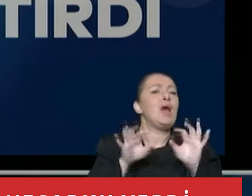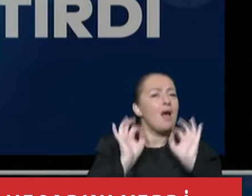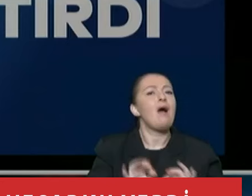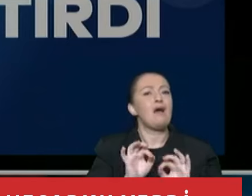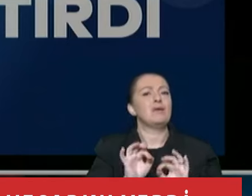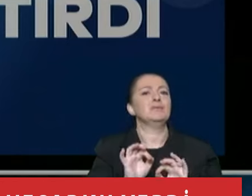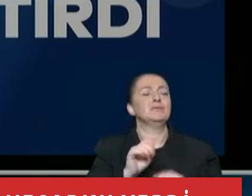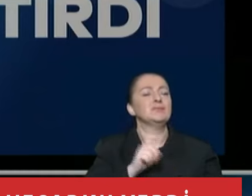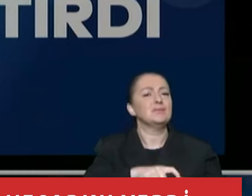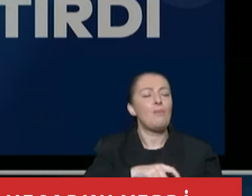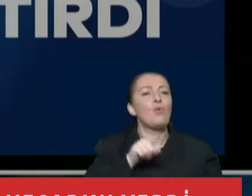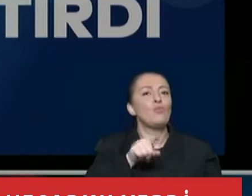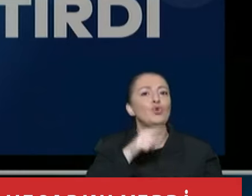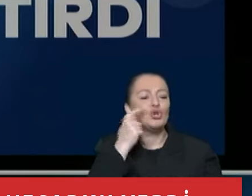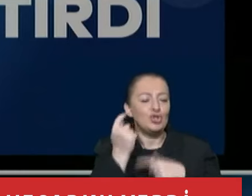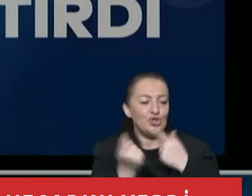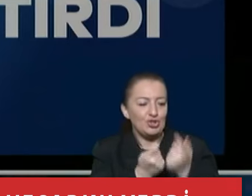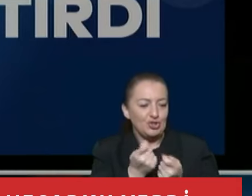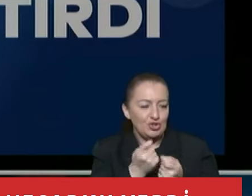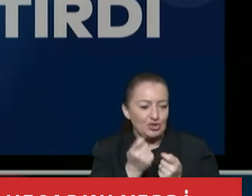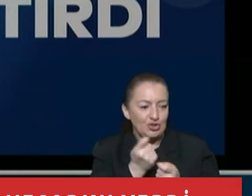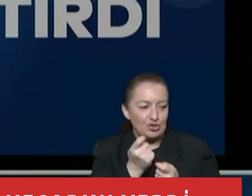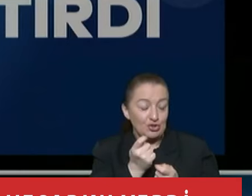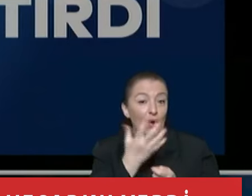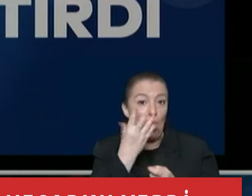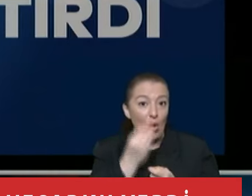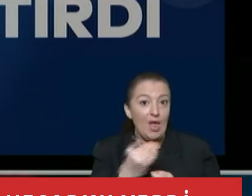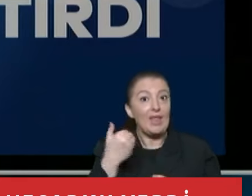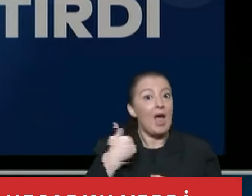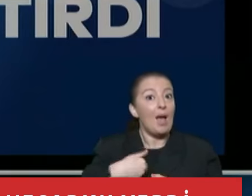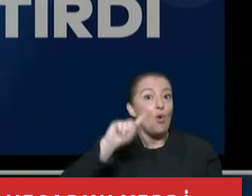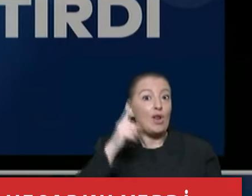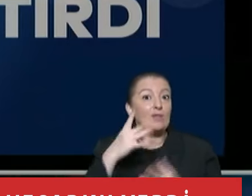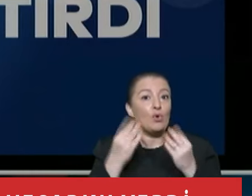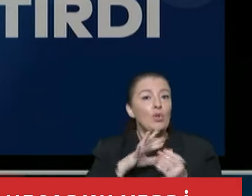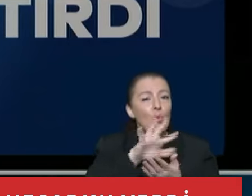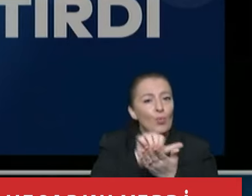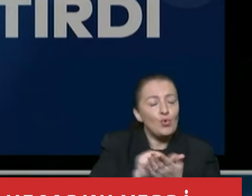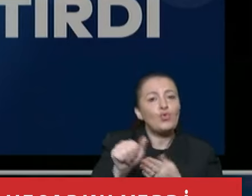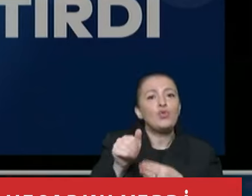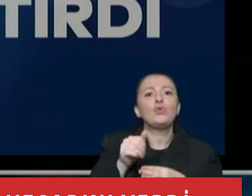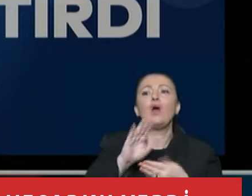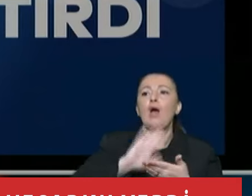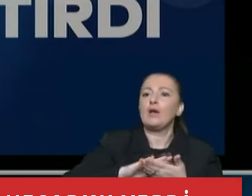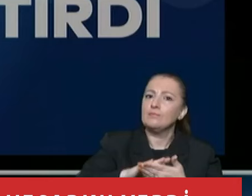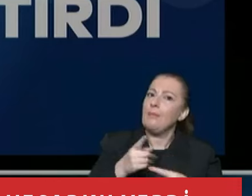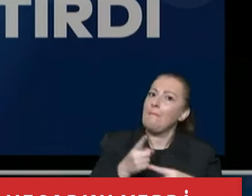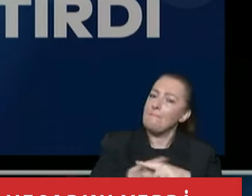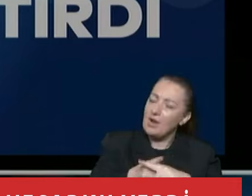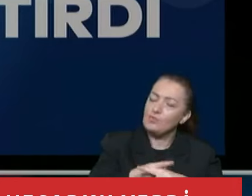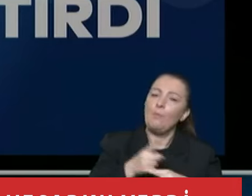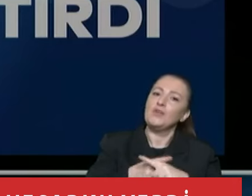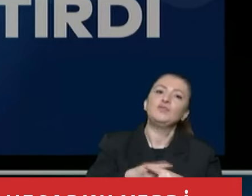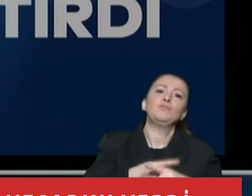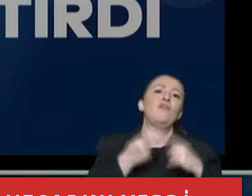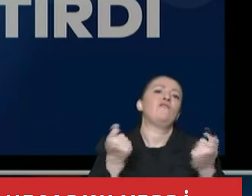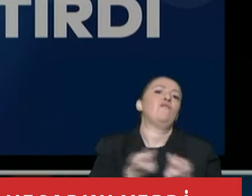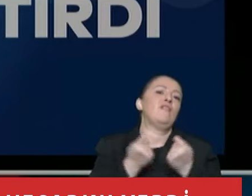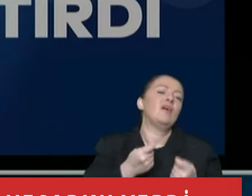bu işin içerisinde olan kamu yönetimi içerisinde olan bütün arkadaşlarımla paylaşıyorum paylaşmaya devam